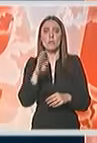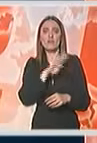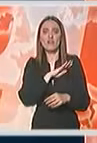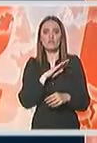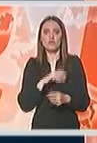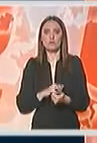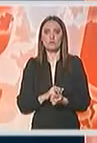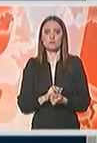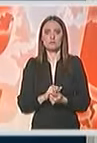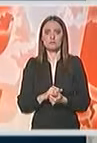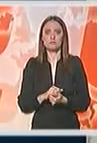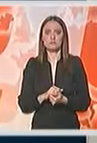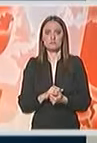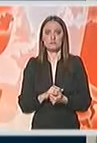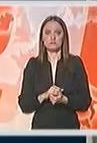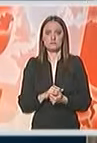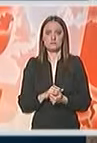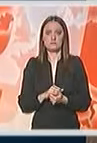povređeno.